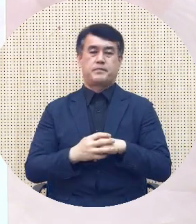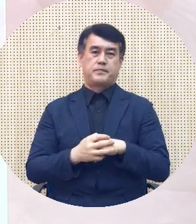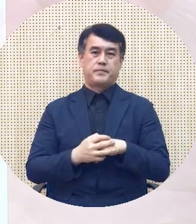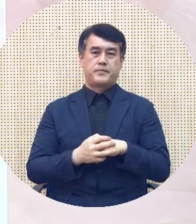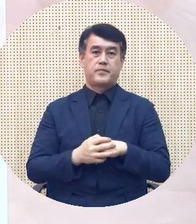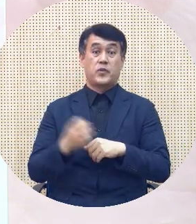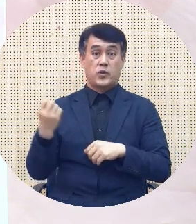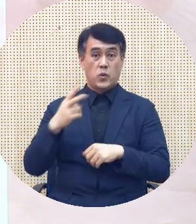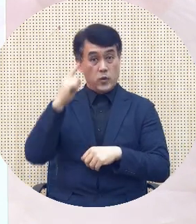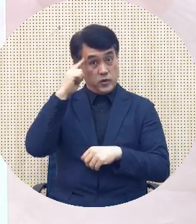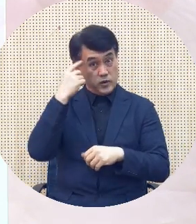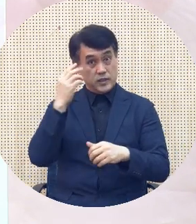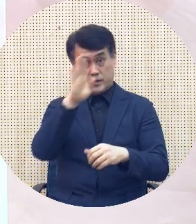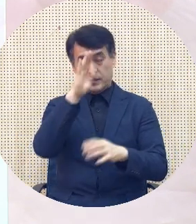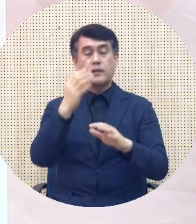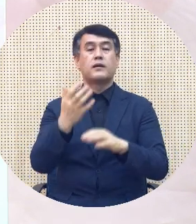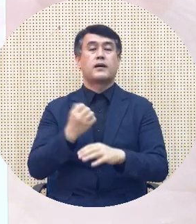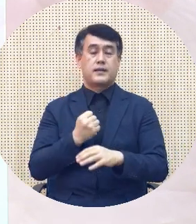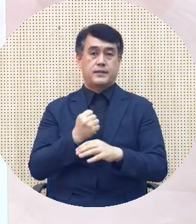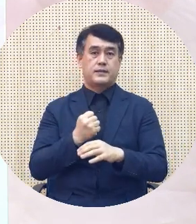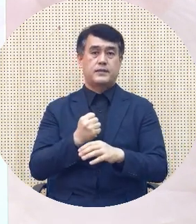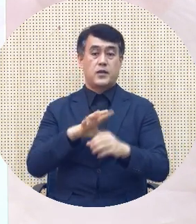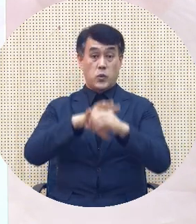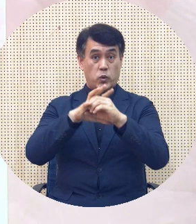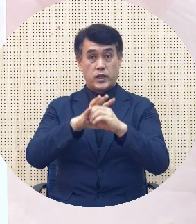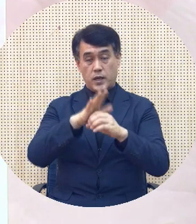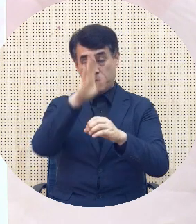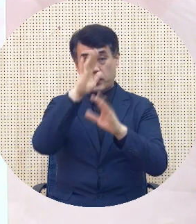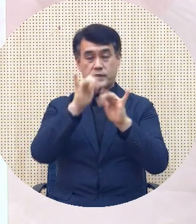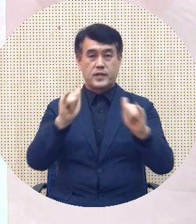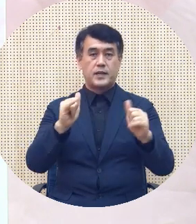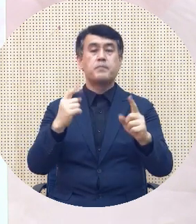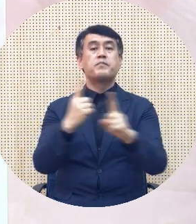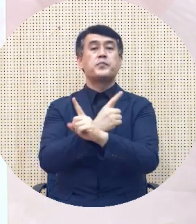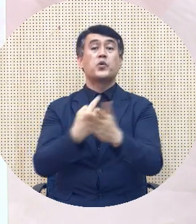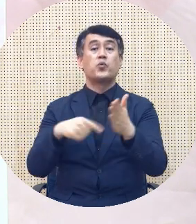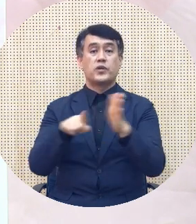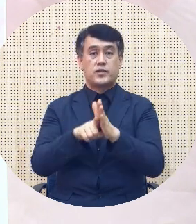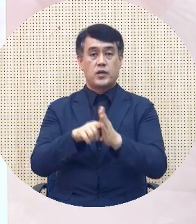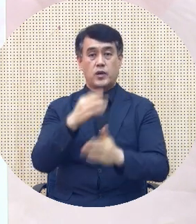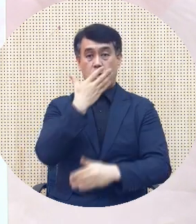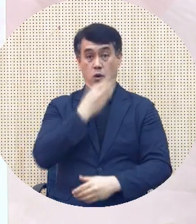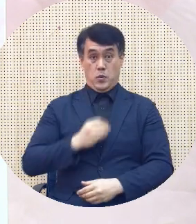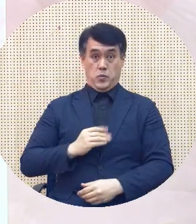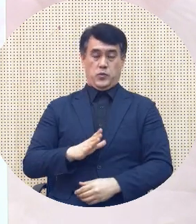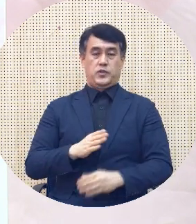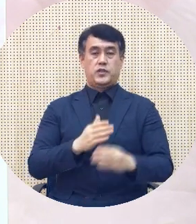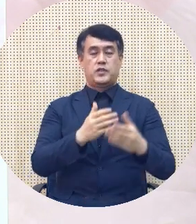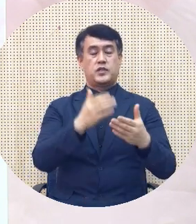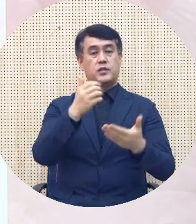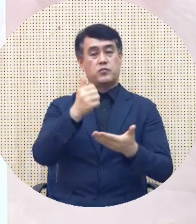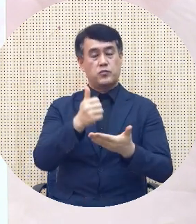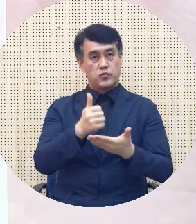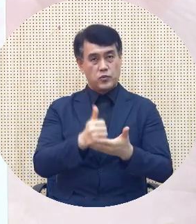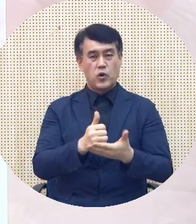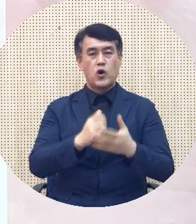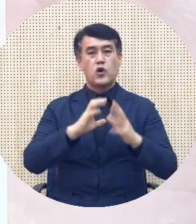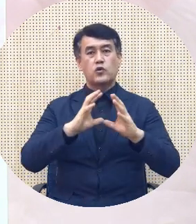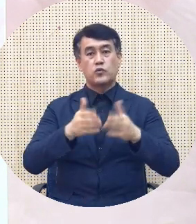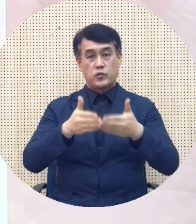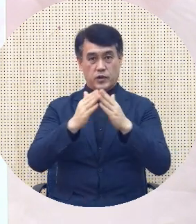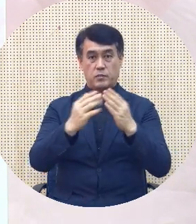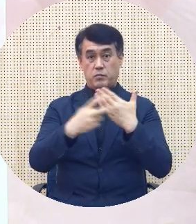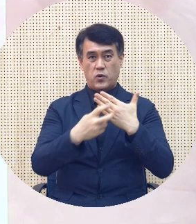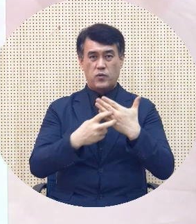또한 정신질환을 가진 코로나 환자의 치료를 위해서 보건복지부와 국립병원의